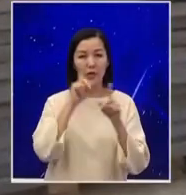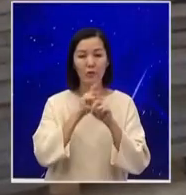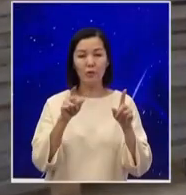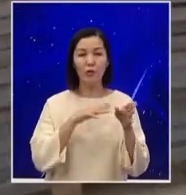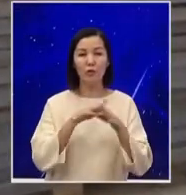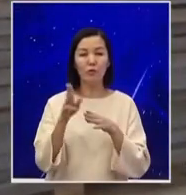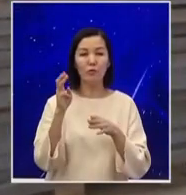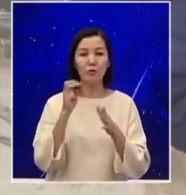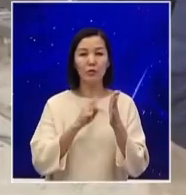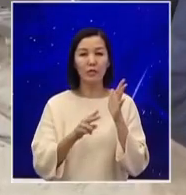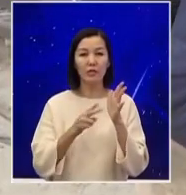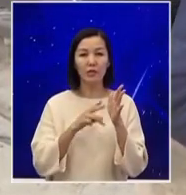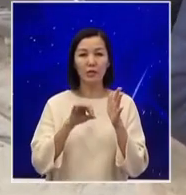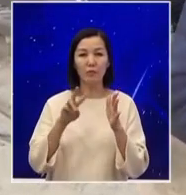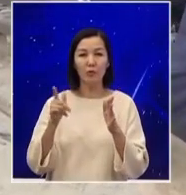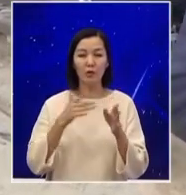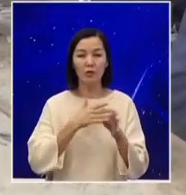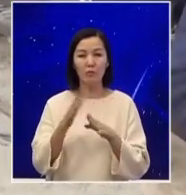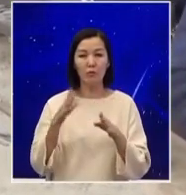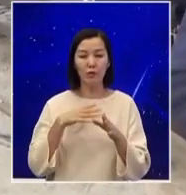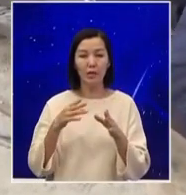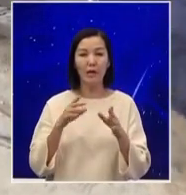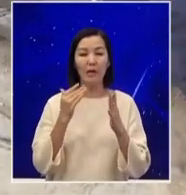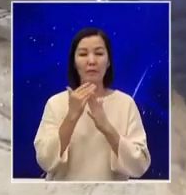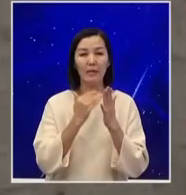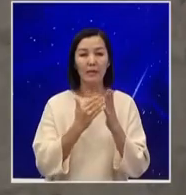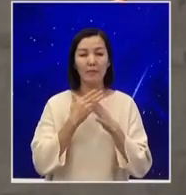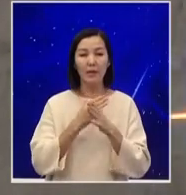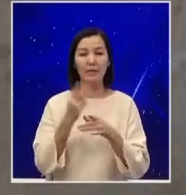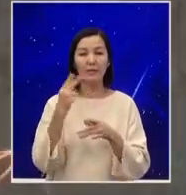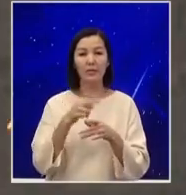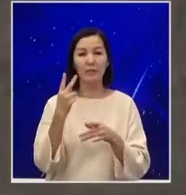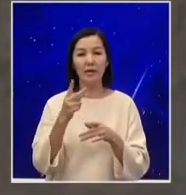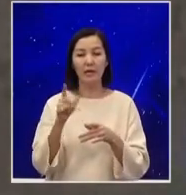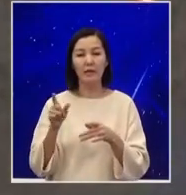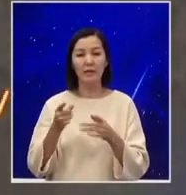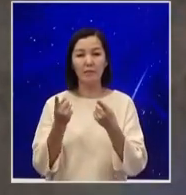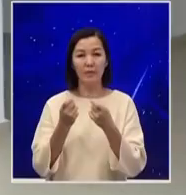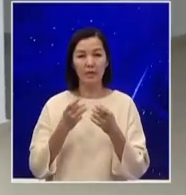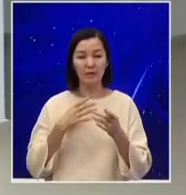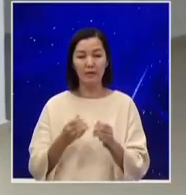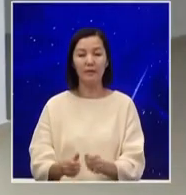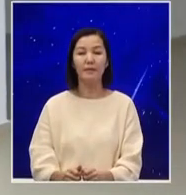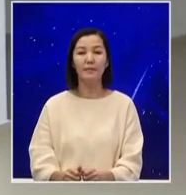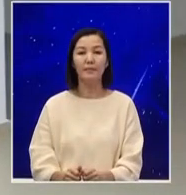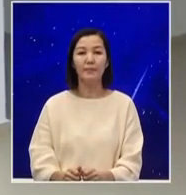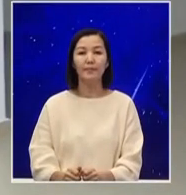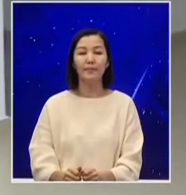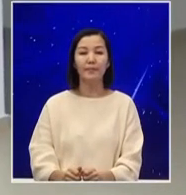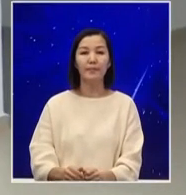жөндеуіне 387 миллион теңге қаражат жұмсалған. Бағдарлама аясында 22 адам жұмыспен қамтылыпты. Кәріз жүйесі,